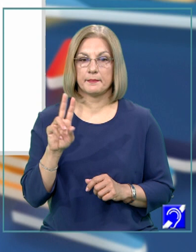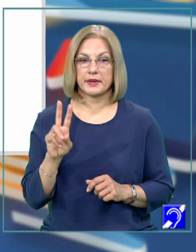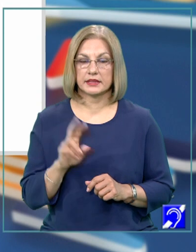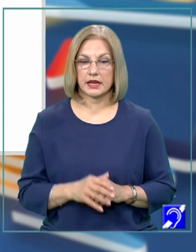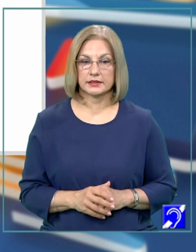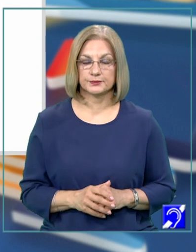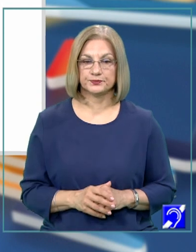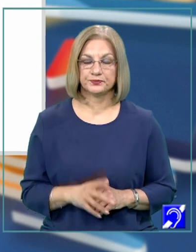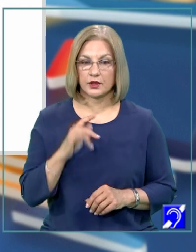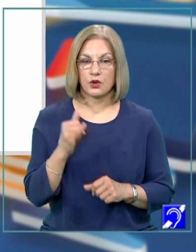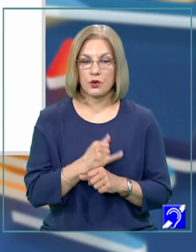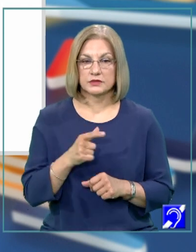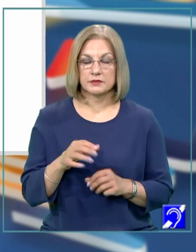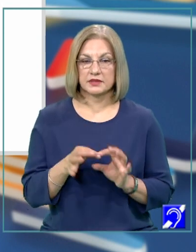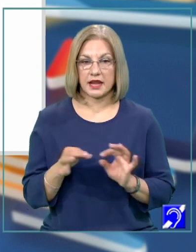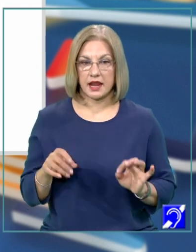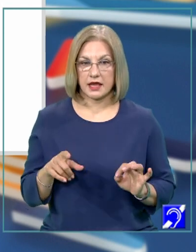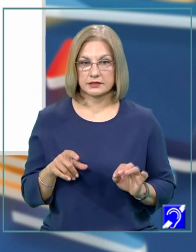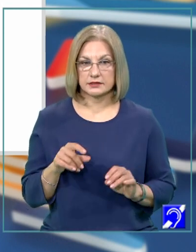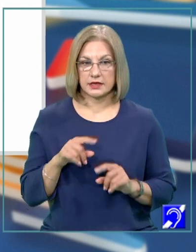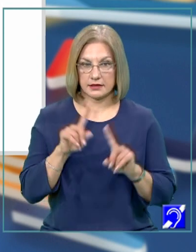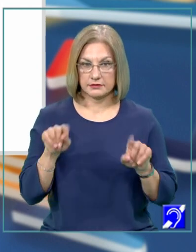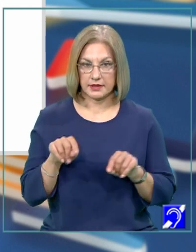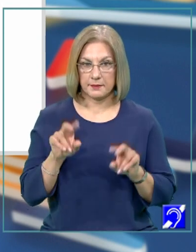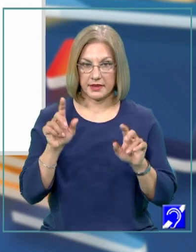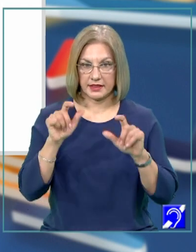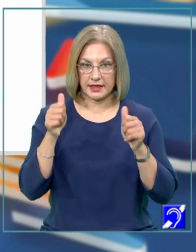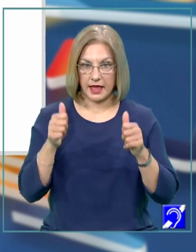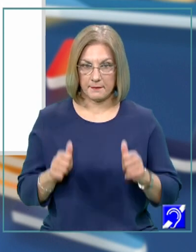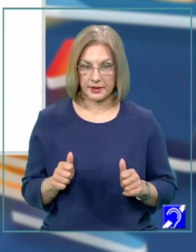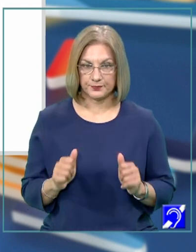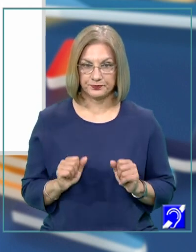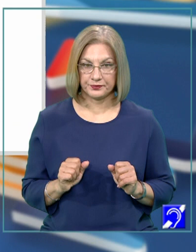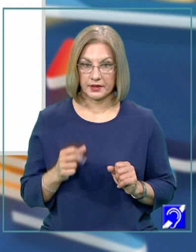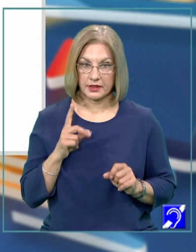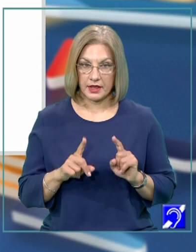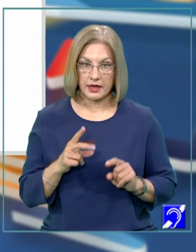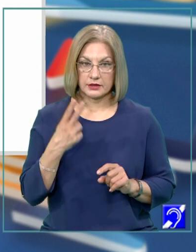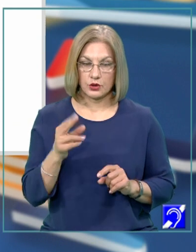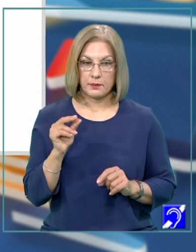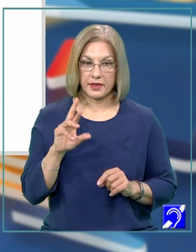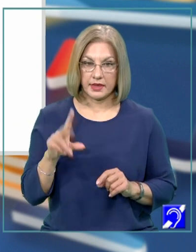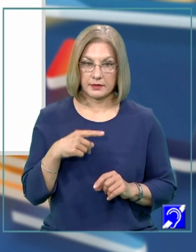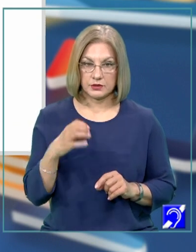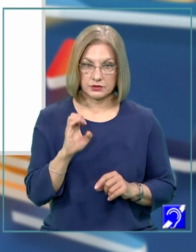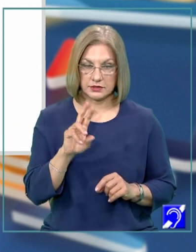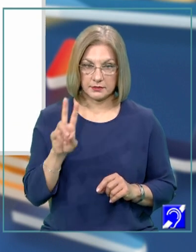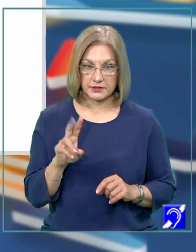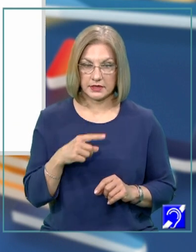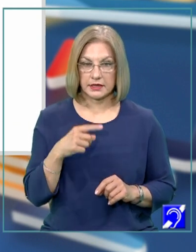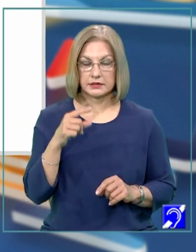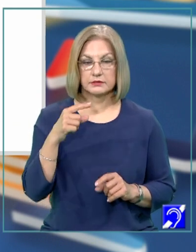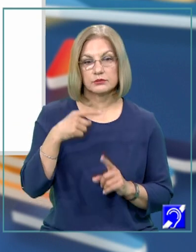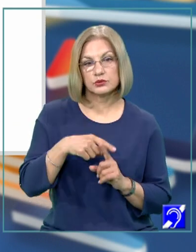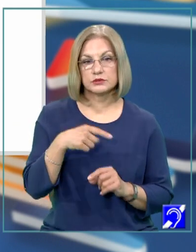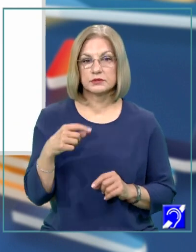observăm din relația scrisă pe tabla că dacă doi pe R minus e pătrat plus minus